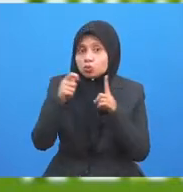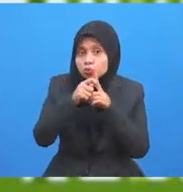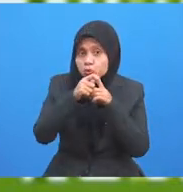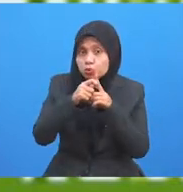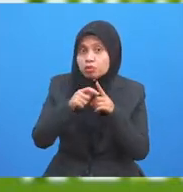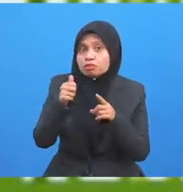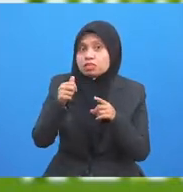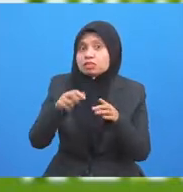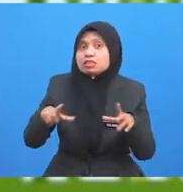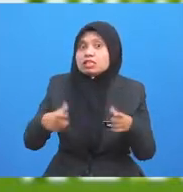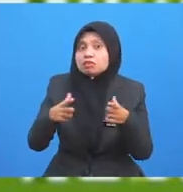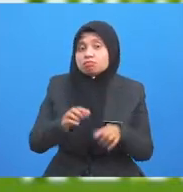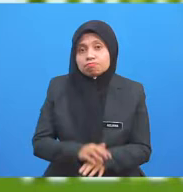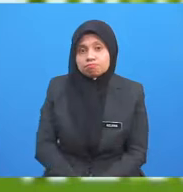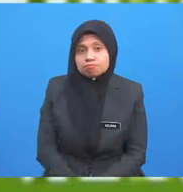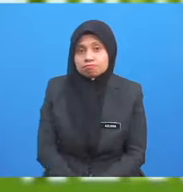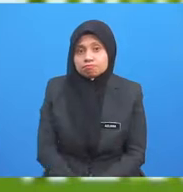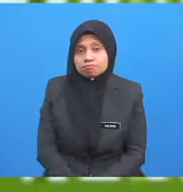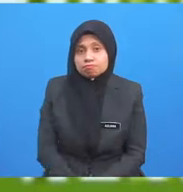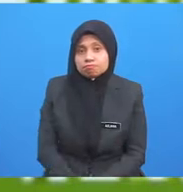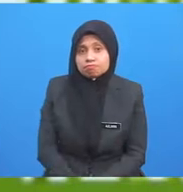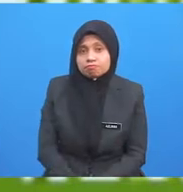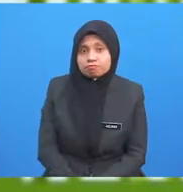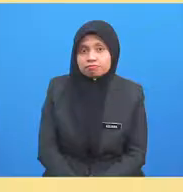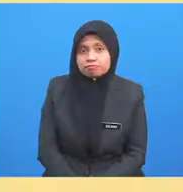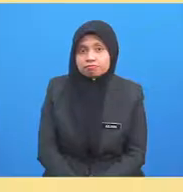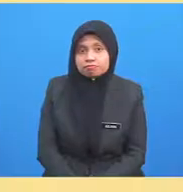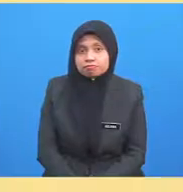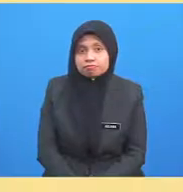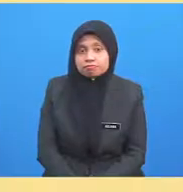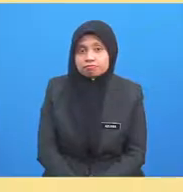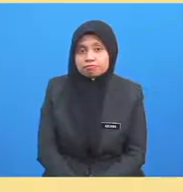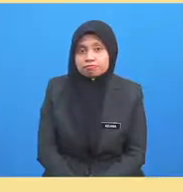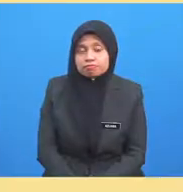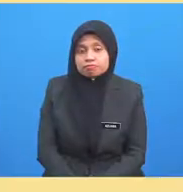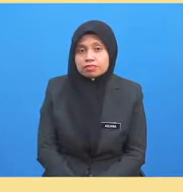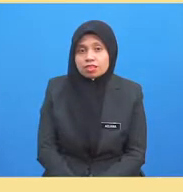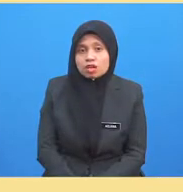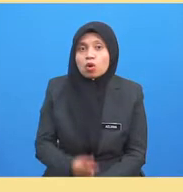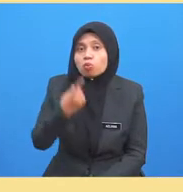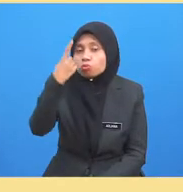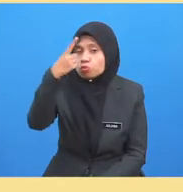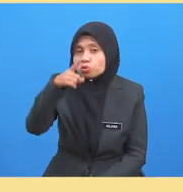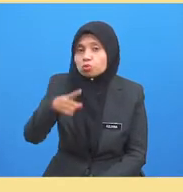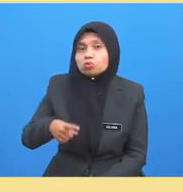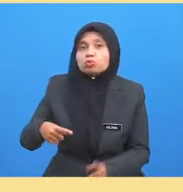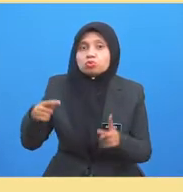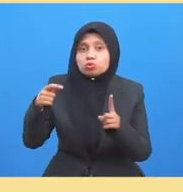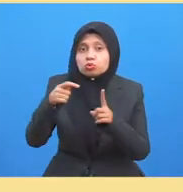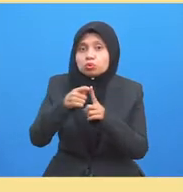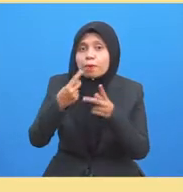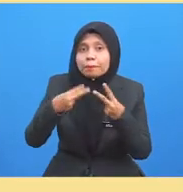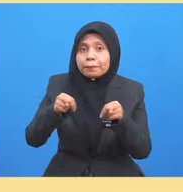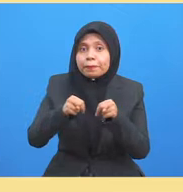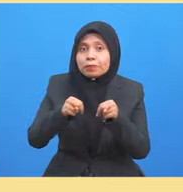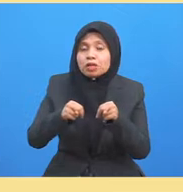dilakukan? Baiklah, bagi tujuan penilaian,